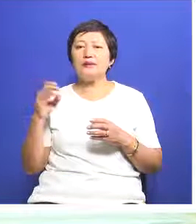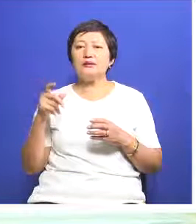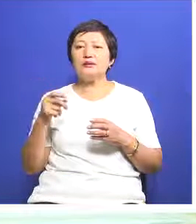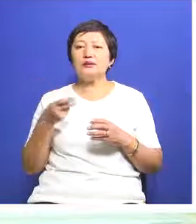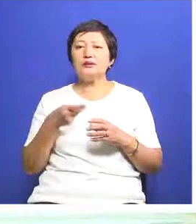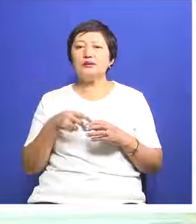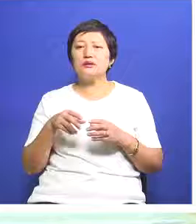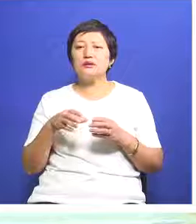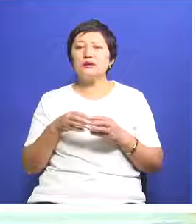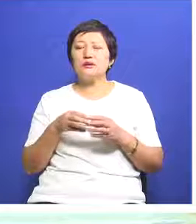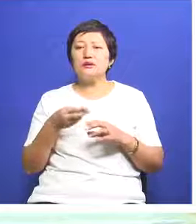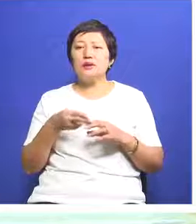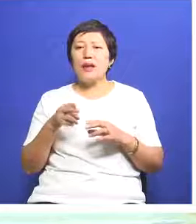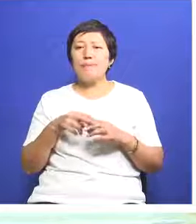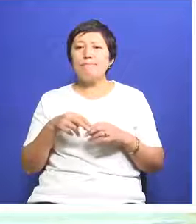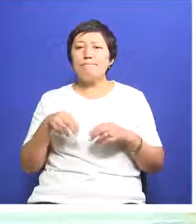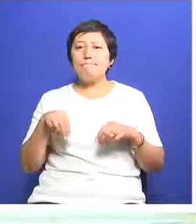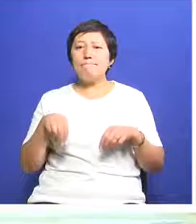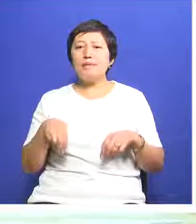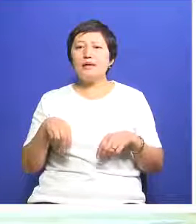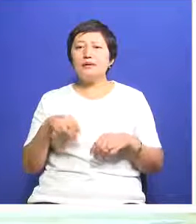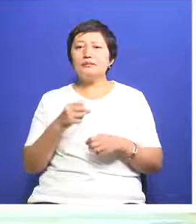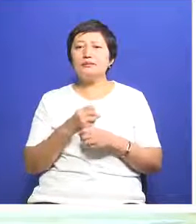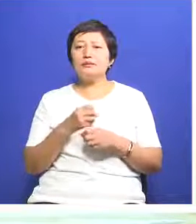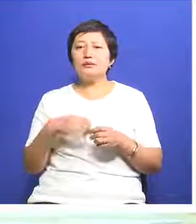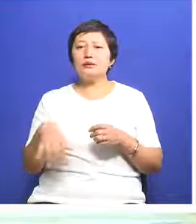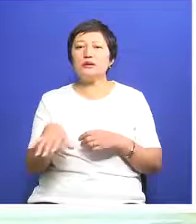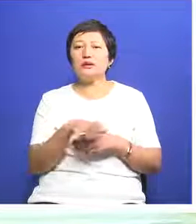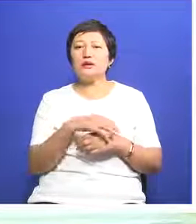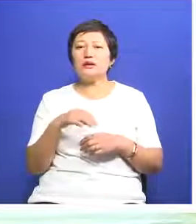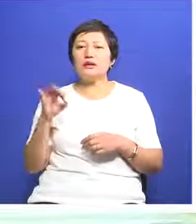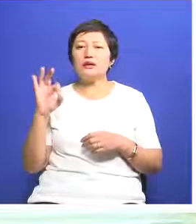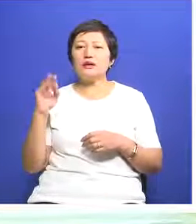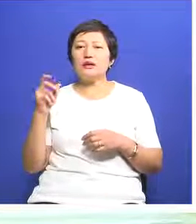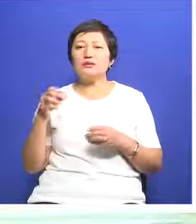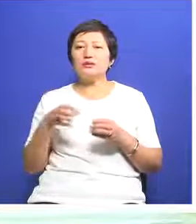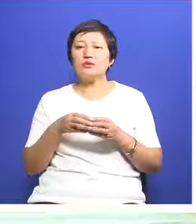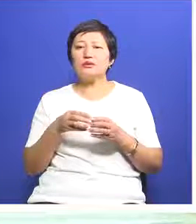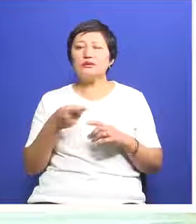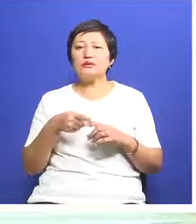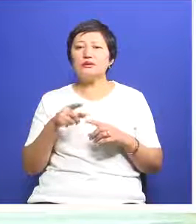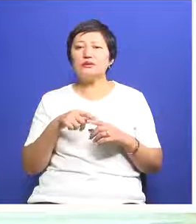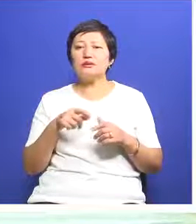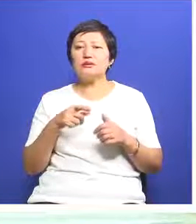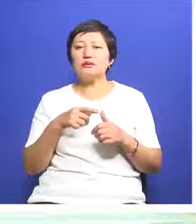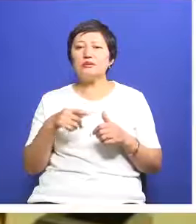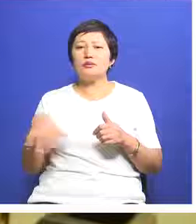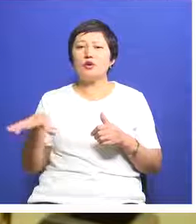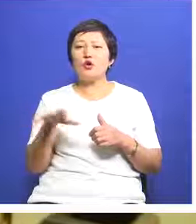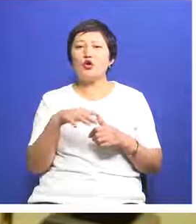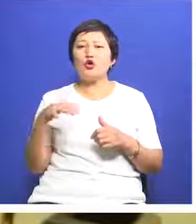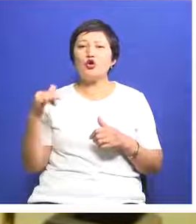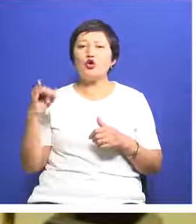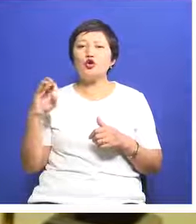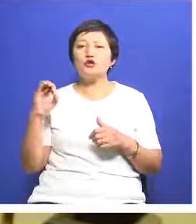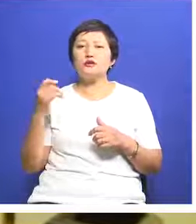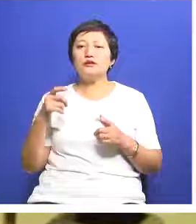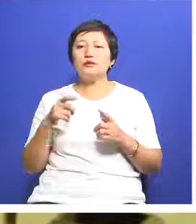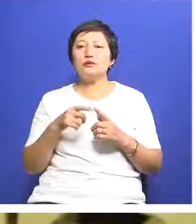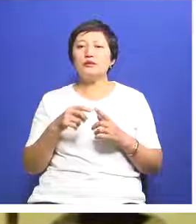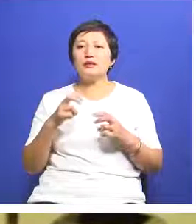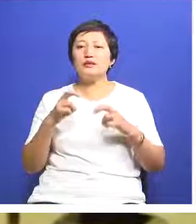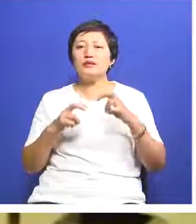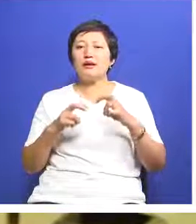акционерлік қоғамының мекемесі орналасқан, Интергазға орналасқан, және бізде мынау Ұзыната мақта заводы